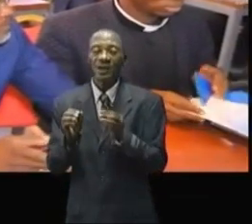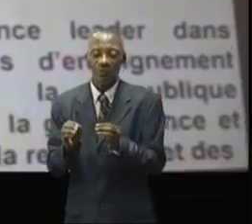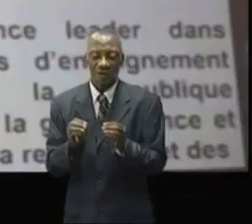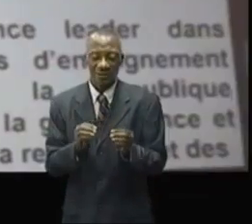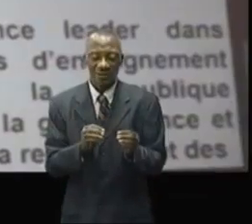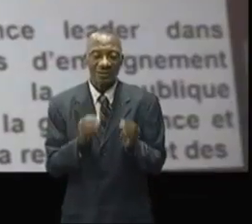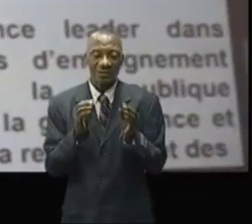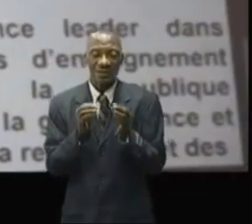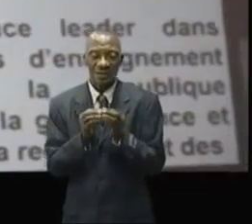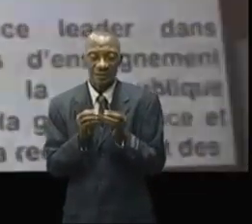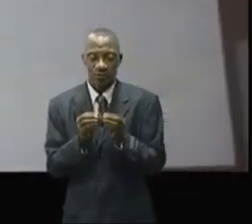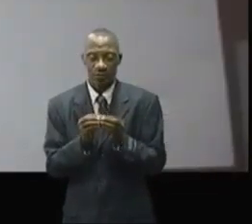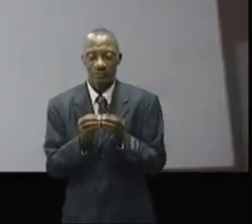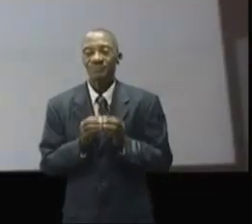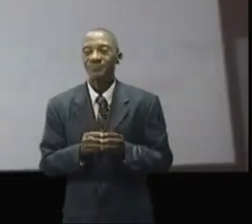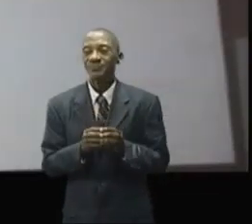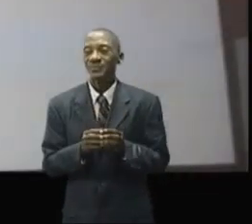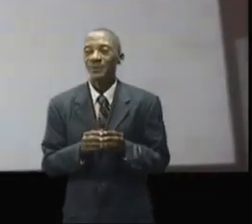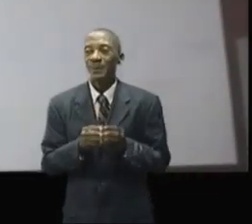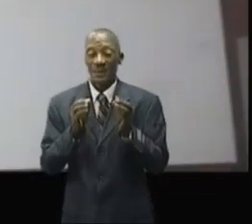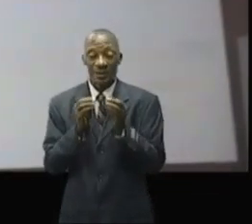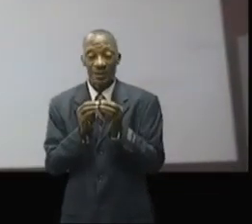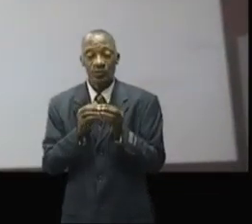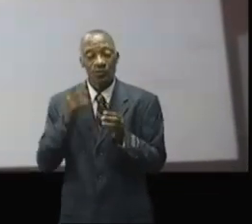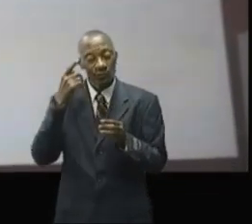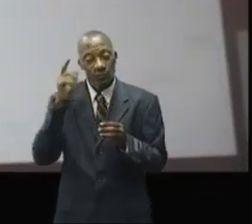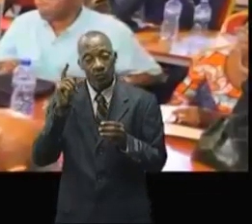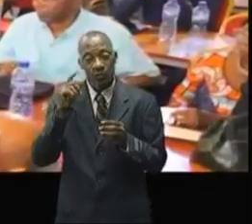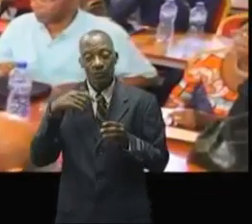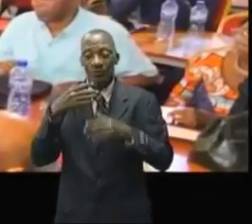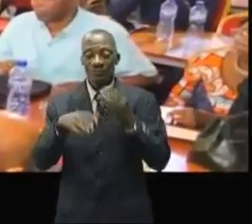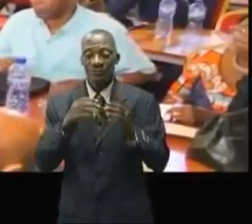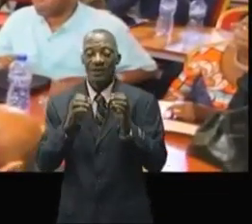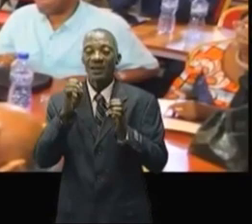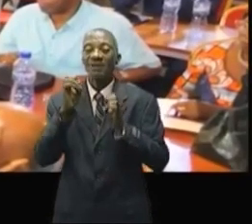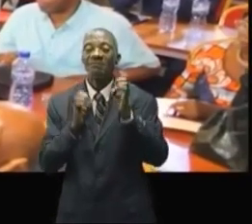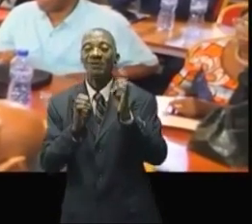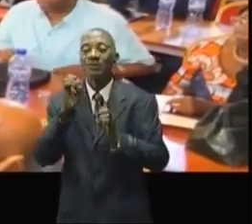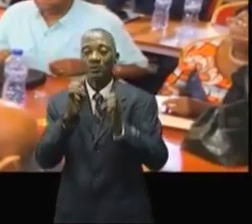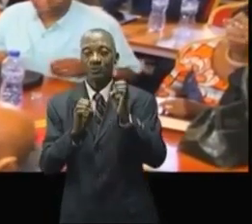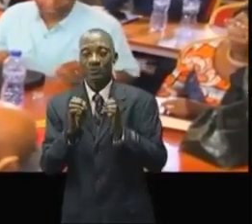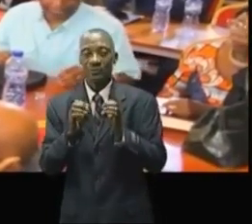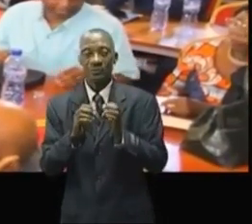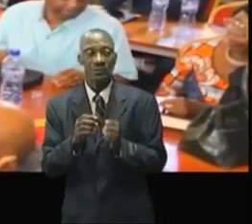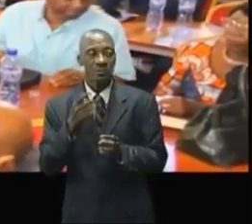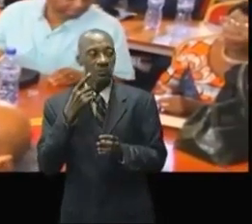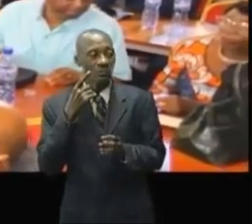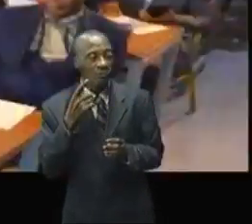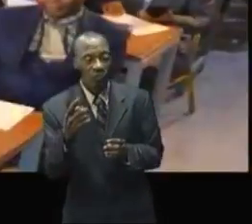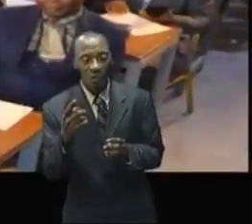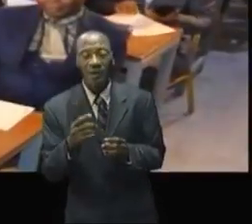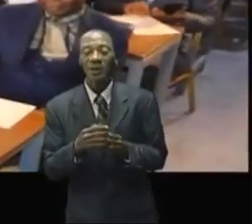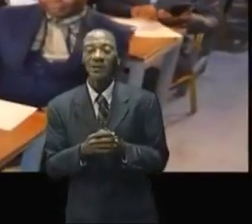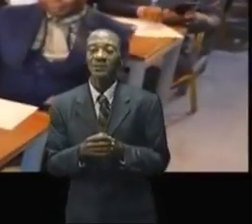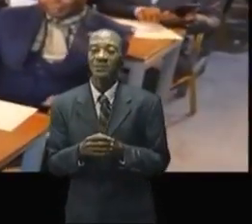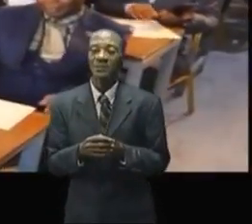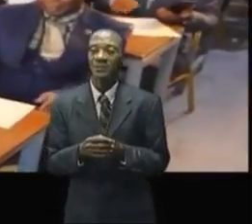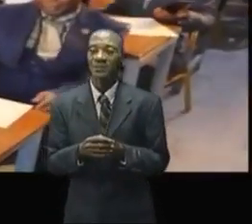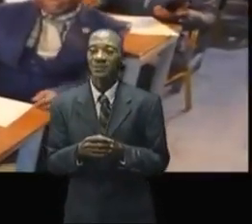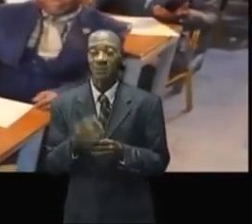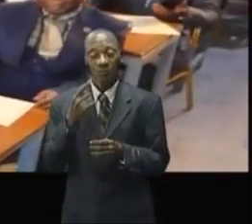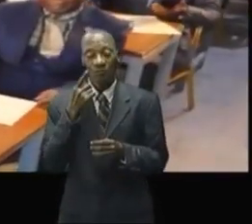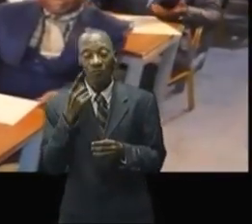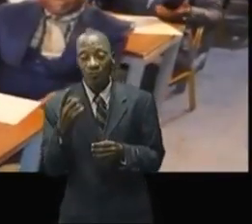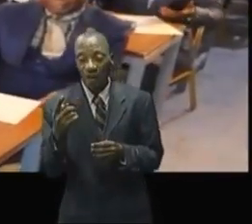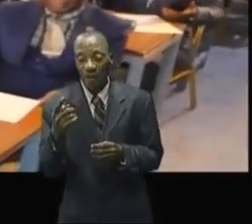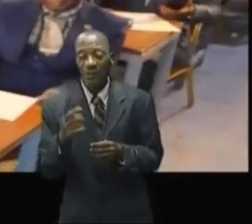sur l'accompagnement des établissements publics et privés de l'enseignement supérieur et universitaire à l'auto-évaluation institutionnelle. Vous savez que nous